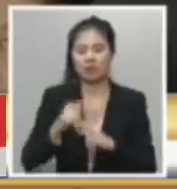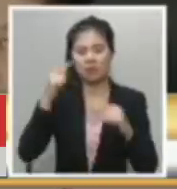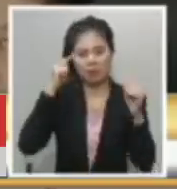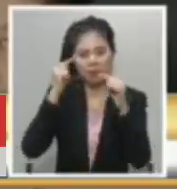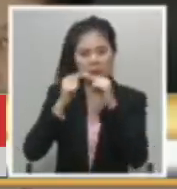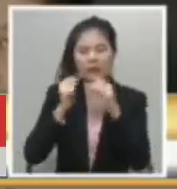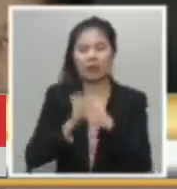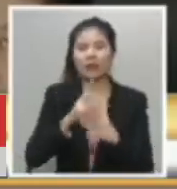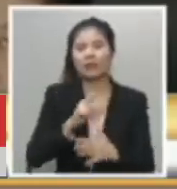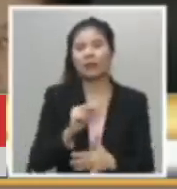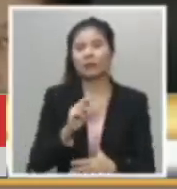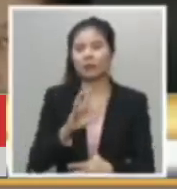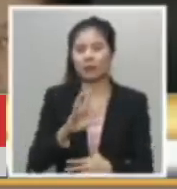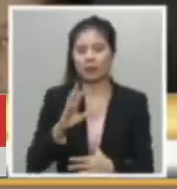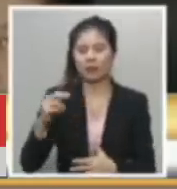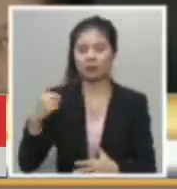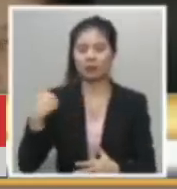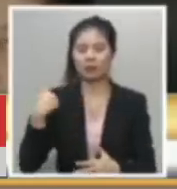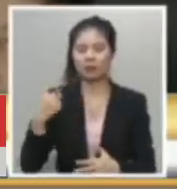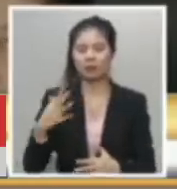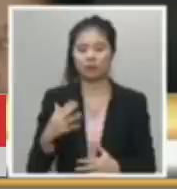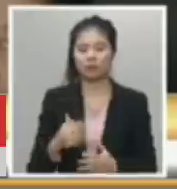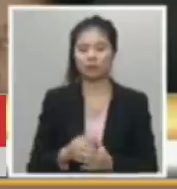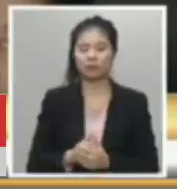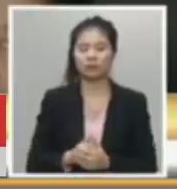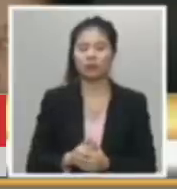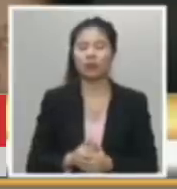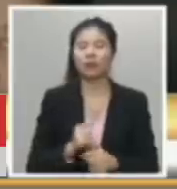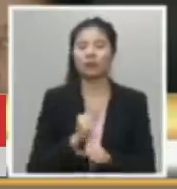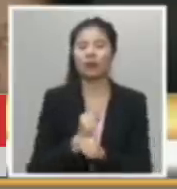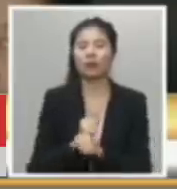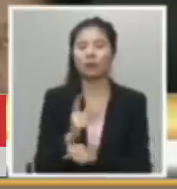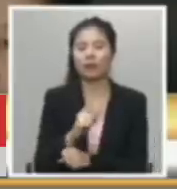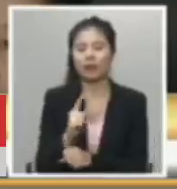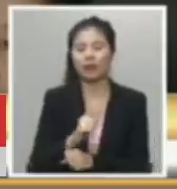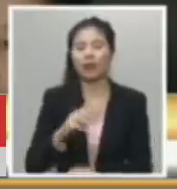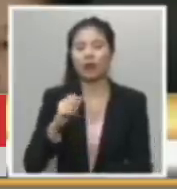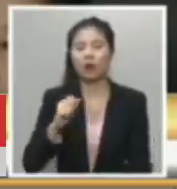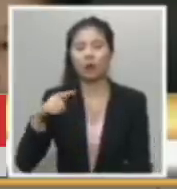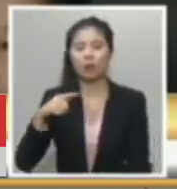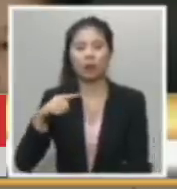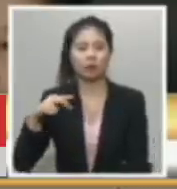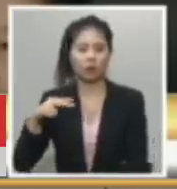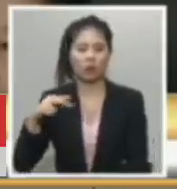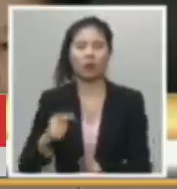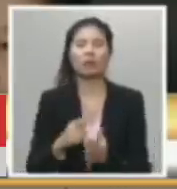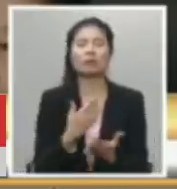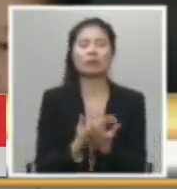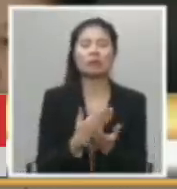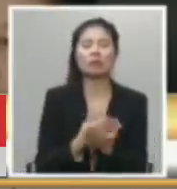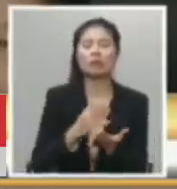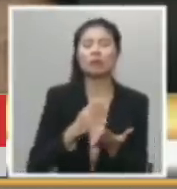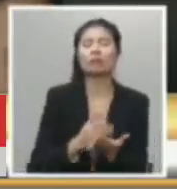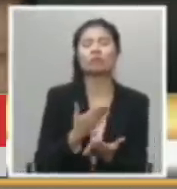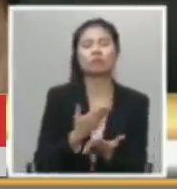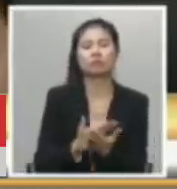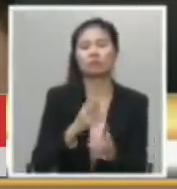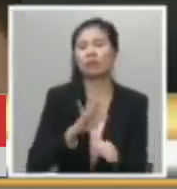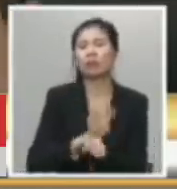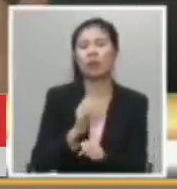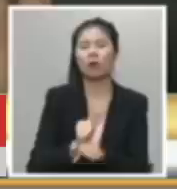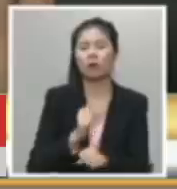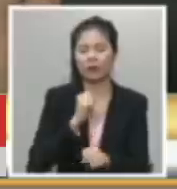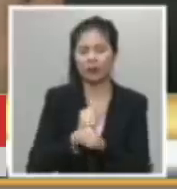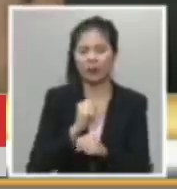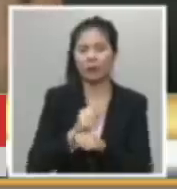อยละ35และก็จะทำให้ท้องถิ่นยังคงขาดแคลนงบประมาณครับในการที่จะพัฒนาและก็ส